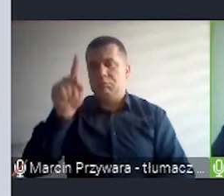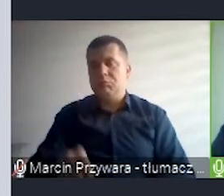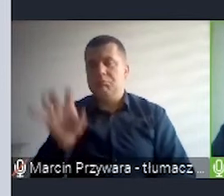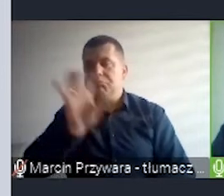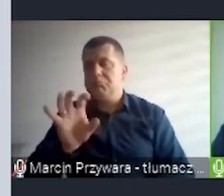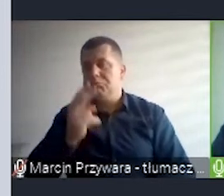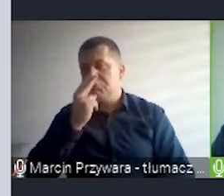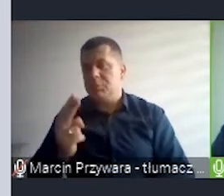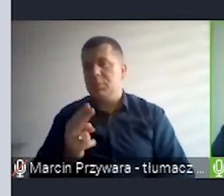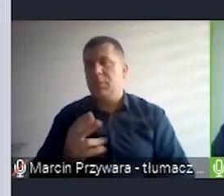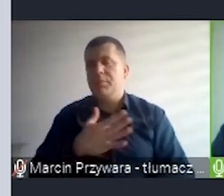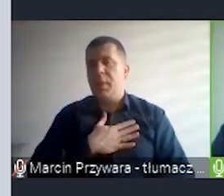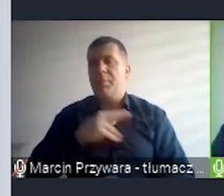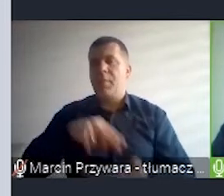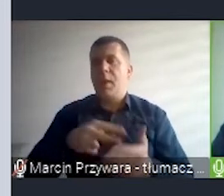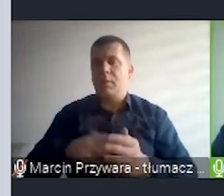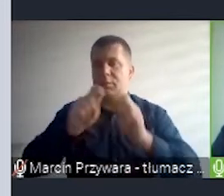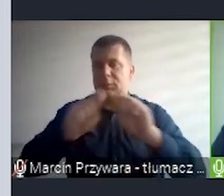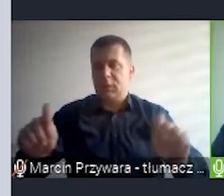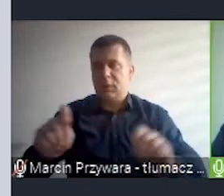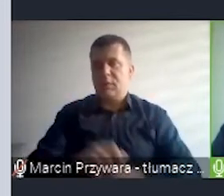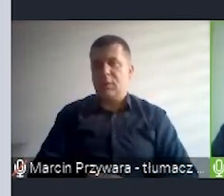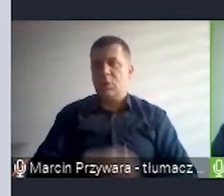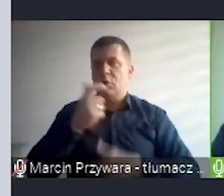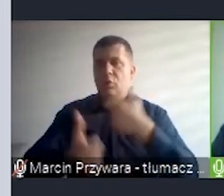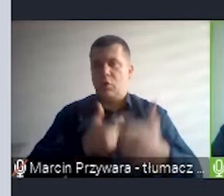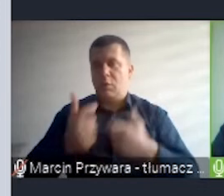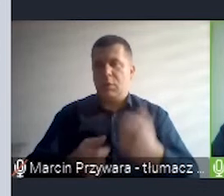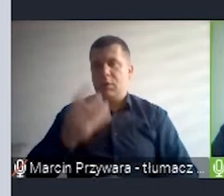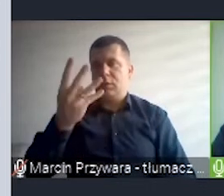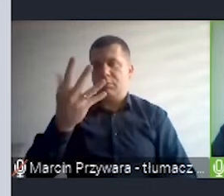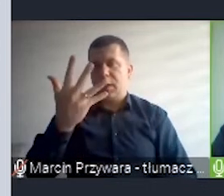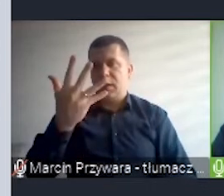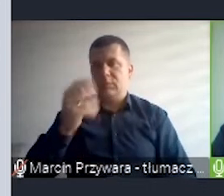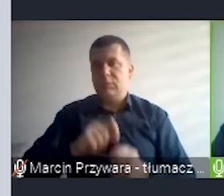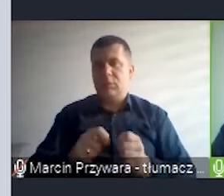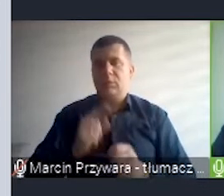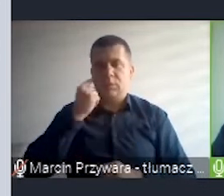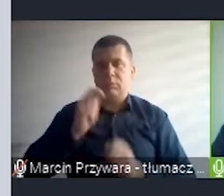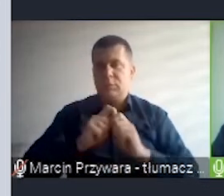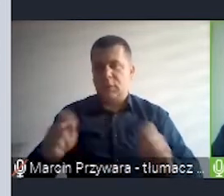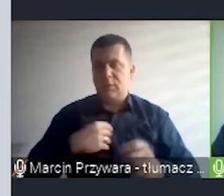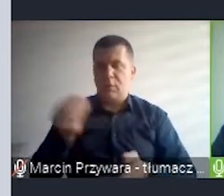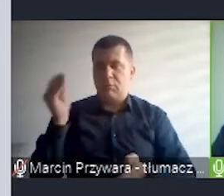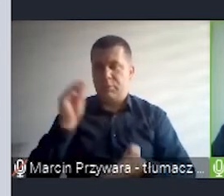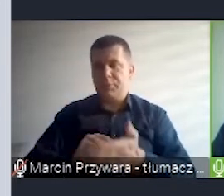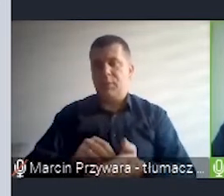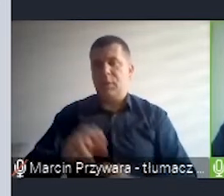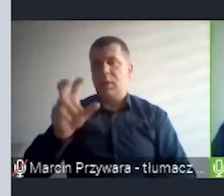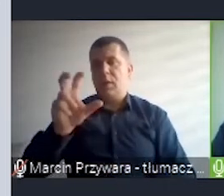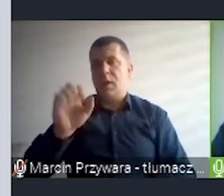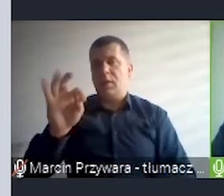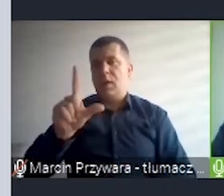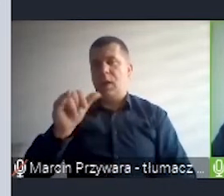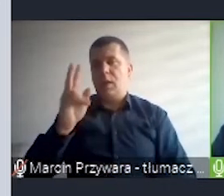W związku z tym, że mieliśmy zaplanowaną przerwę, to zróbmy sobie 4-5 minut przerwy. Ja w tym czasie Wam wrzucę link